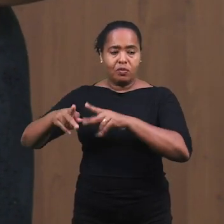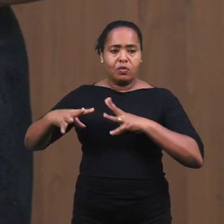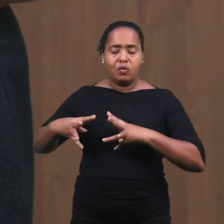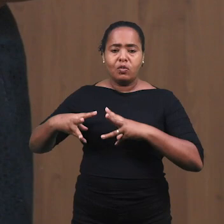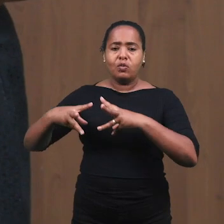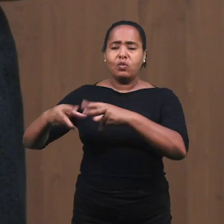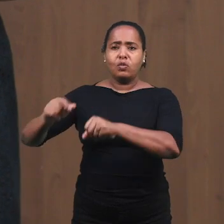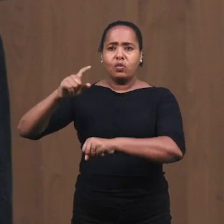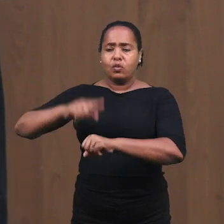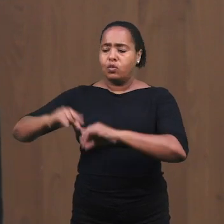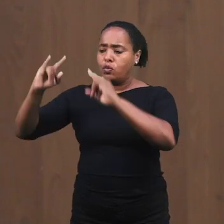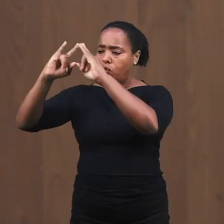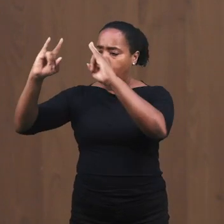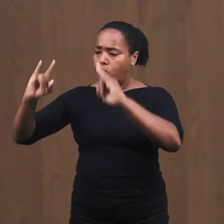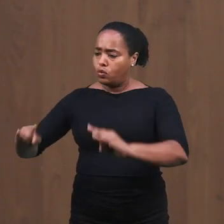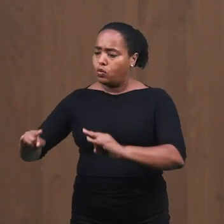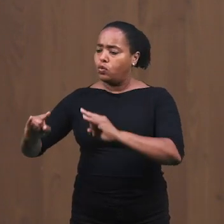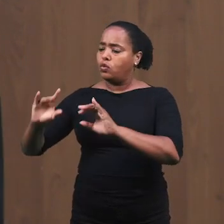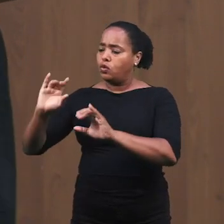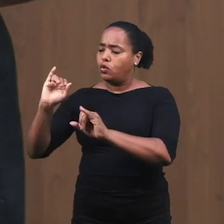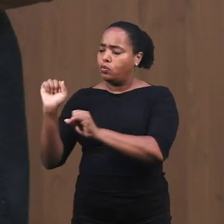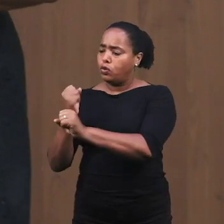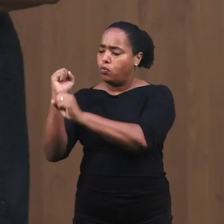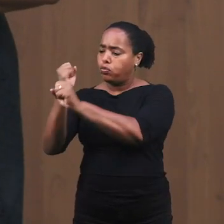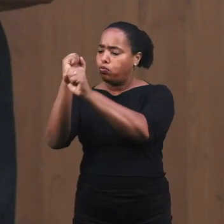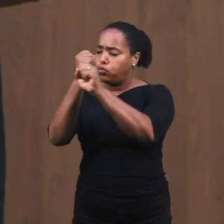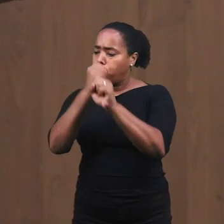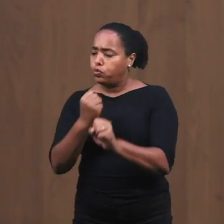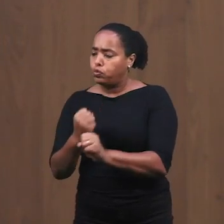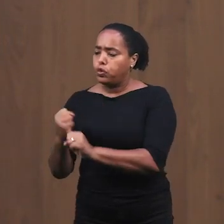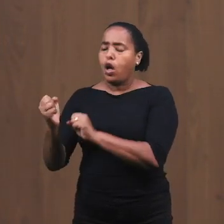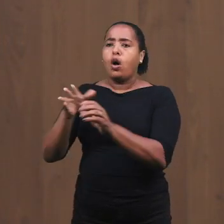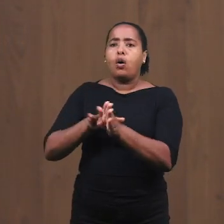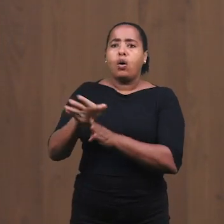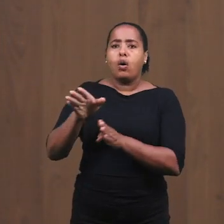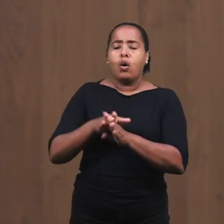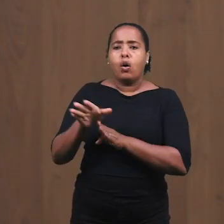среди своего народа. И каждый раз, когда они строили это